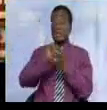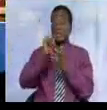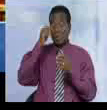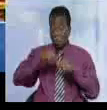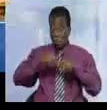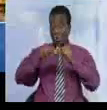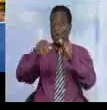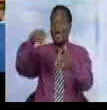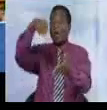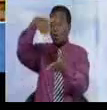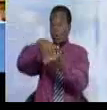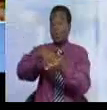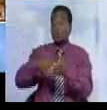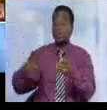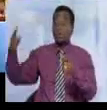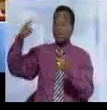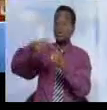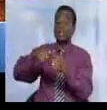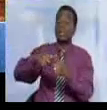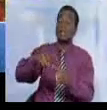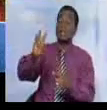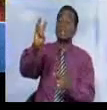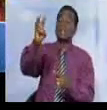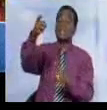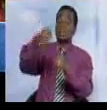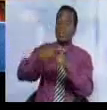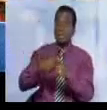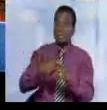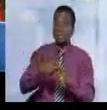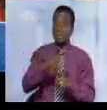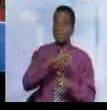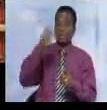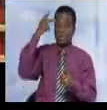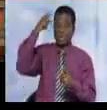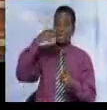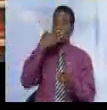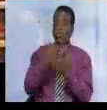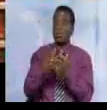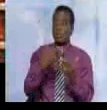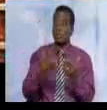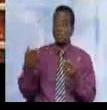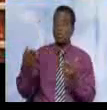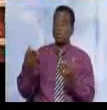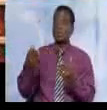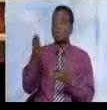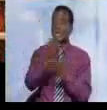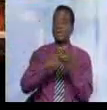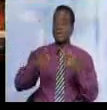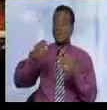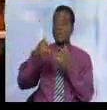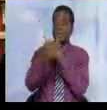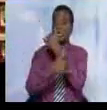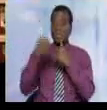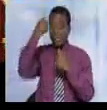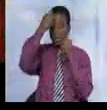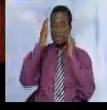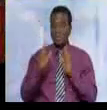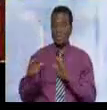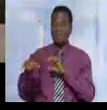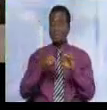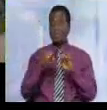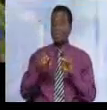préserver tout ce qui est côté environnemental, tout ça, on doit préserver. Je pense que c'est une bonne chose. Il y a certains pays africains qui le font, tels que